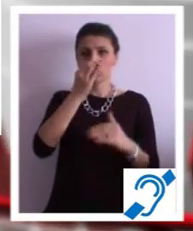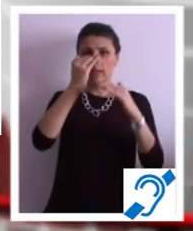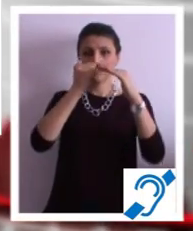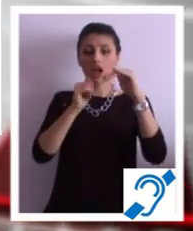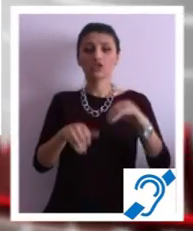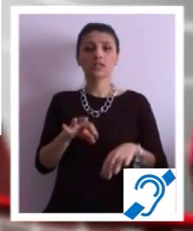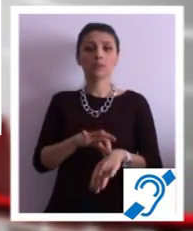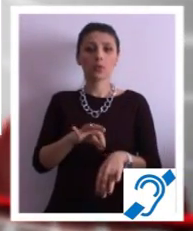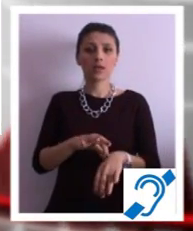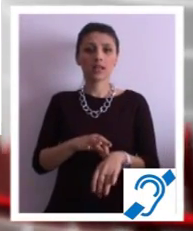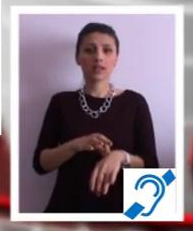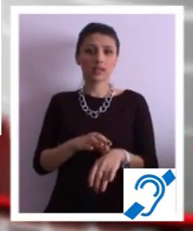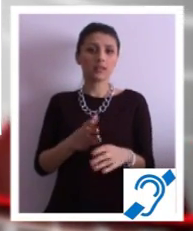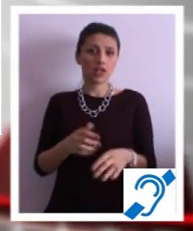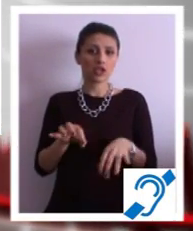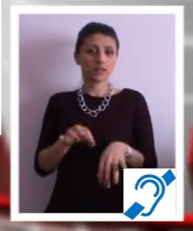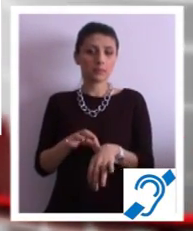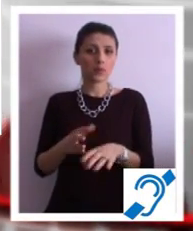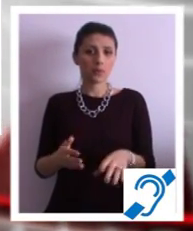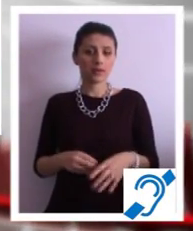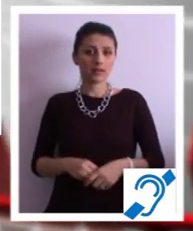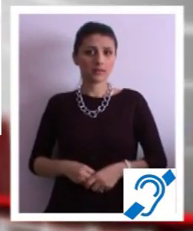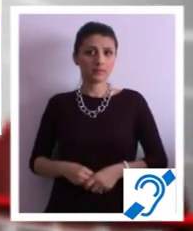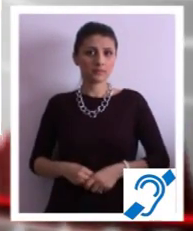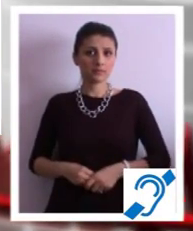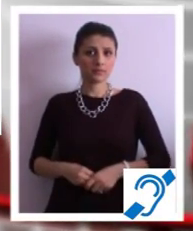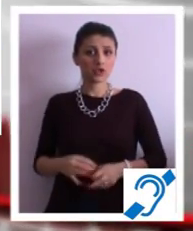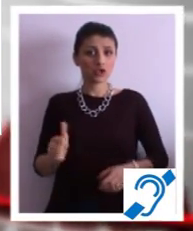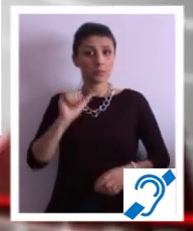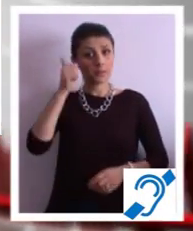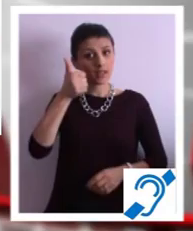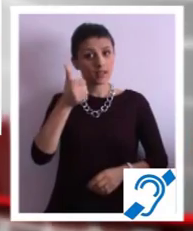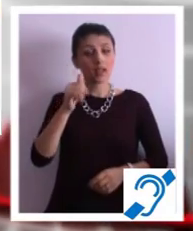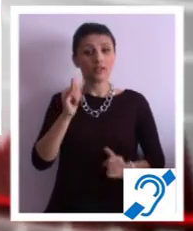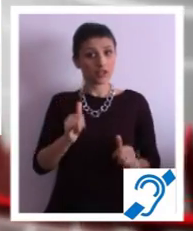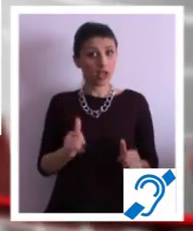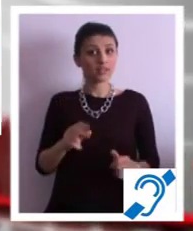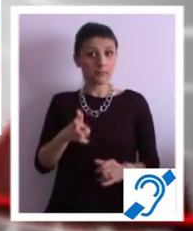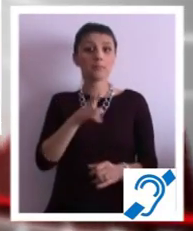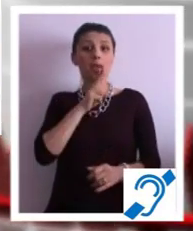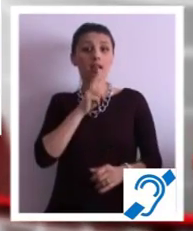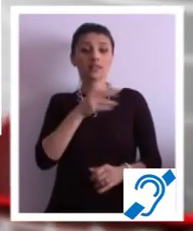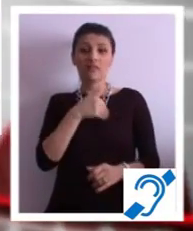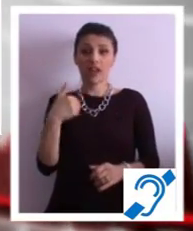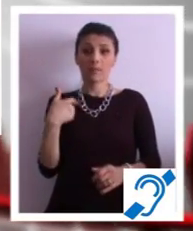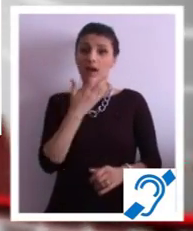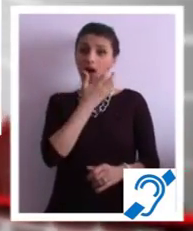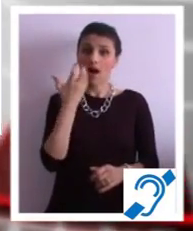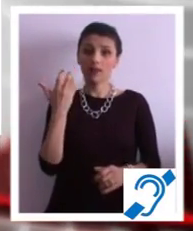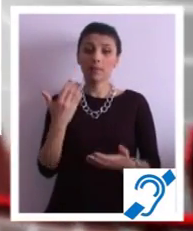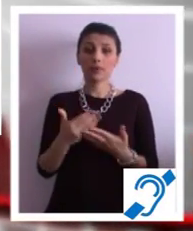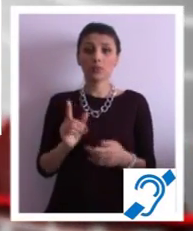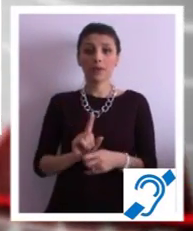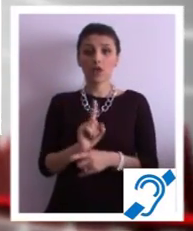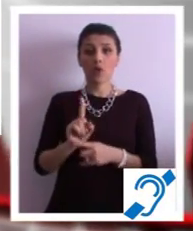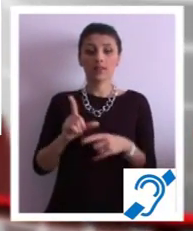acest moment fiind de 1014 hectopascal. Și mâine, marți, vom avea o vreme deosebit de caldă pentru perioada la